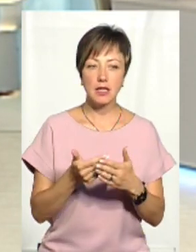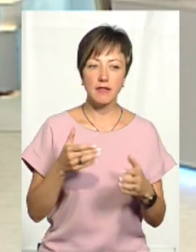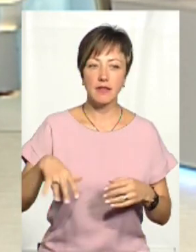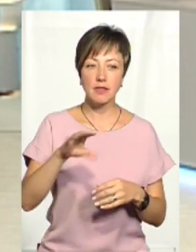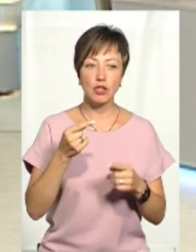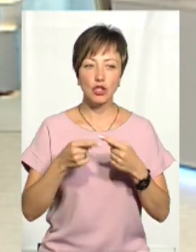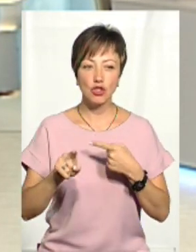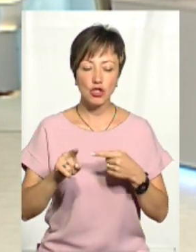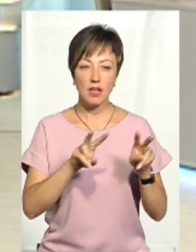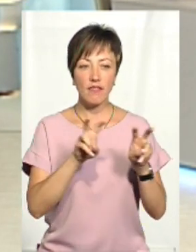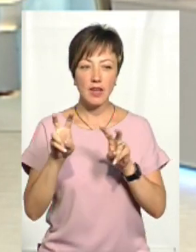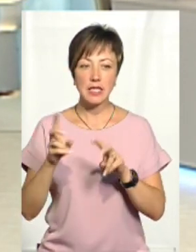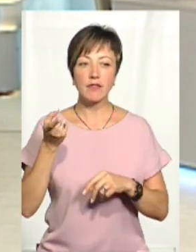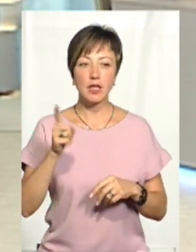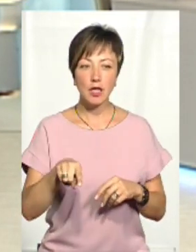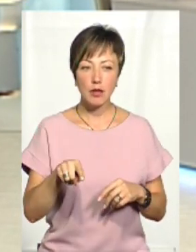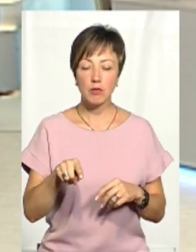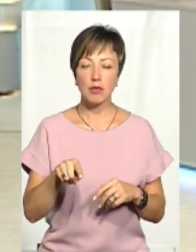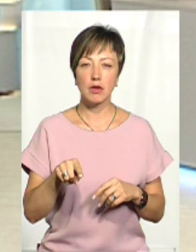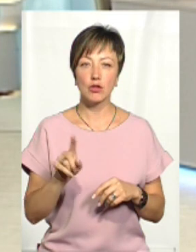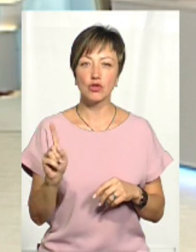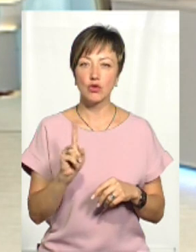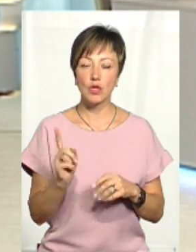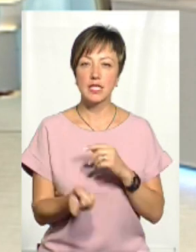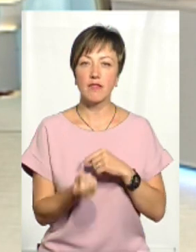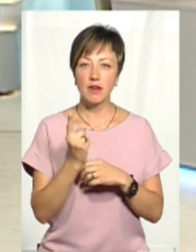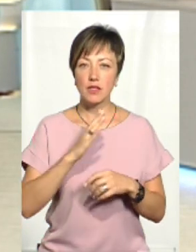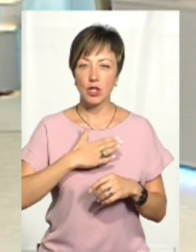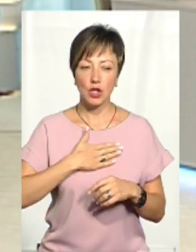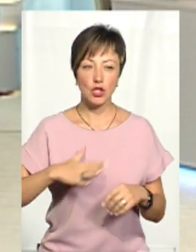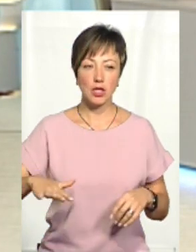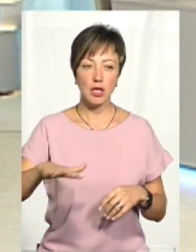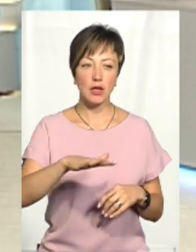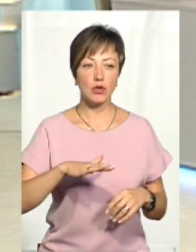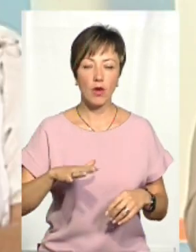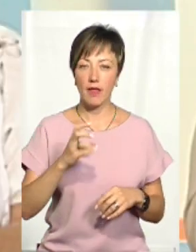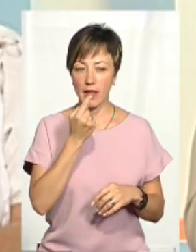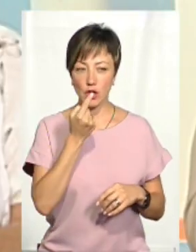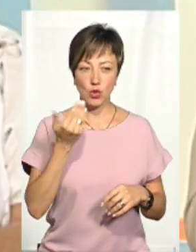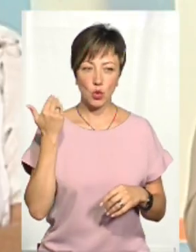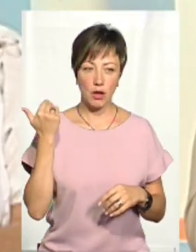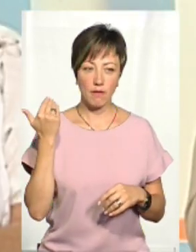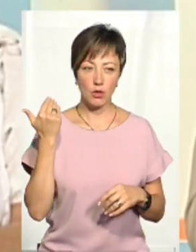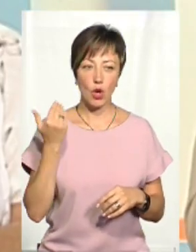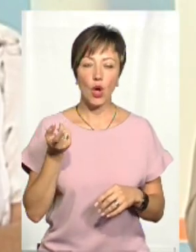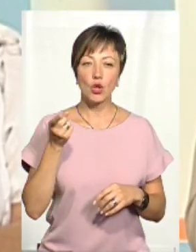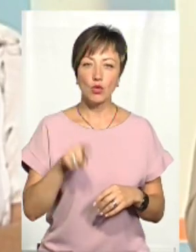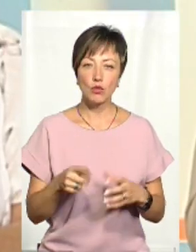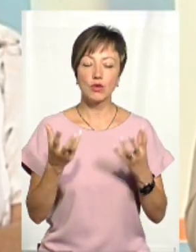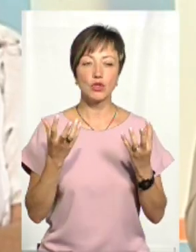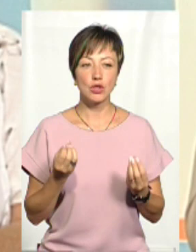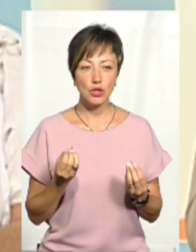відрізняється від всіх інших видів тим, що він з'явився на нашій території нещодавно. Тому